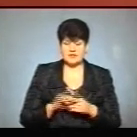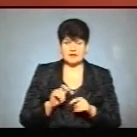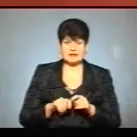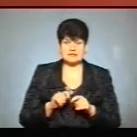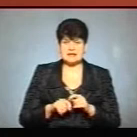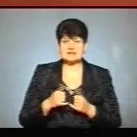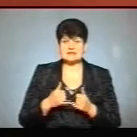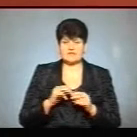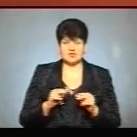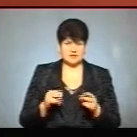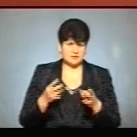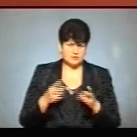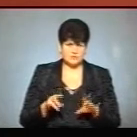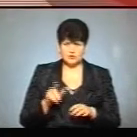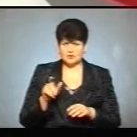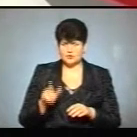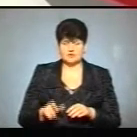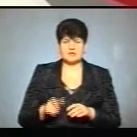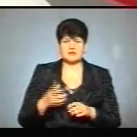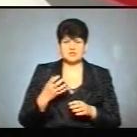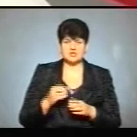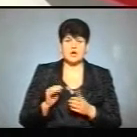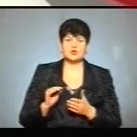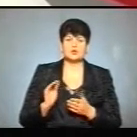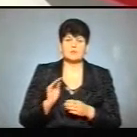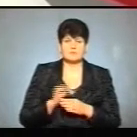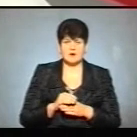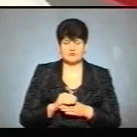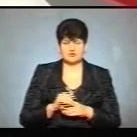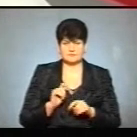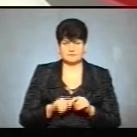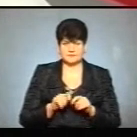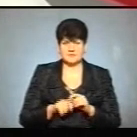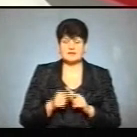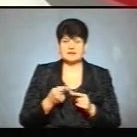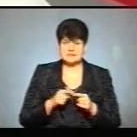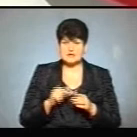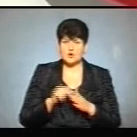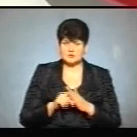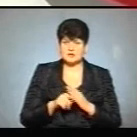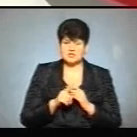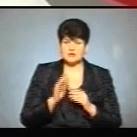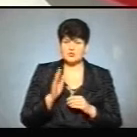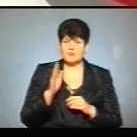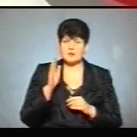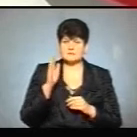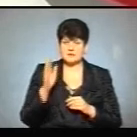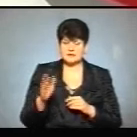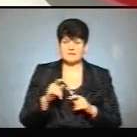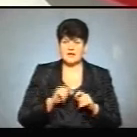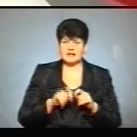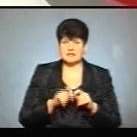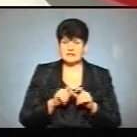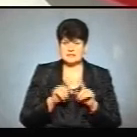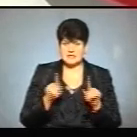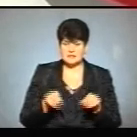для вчителя, тобто вже не потрібно людині проходити додаткову атестацію. Чи означає це, що в перспективі атестація буде